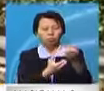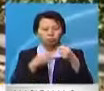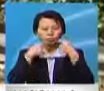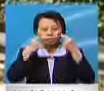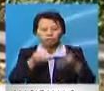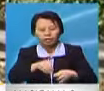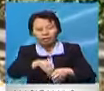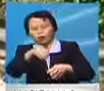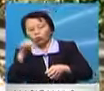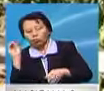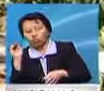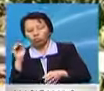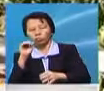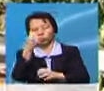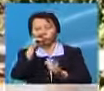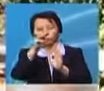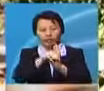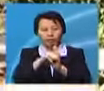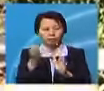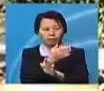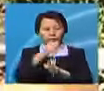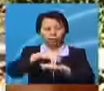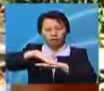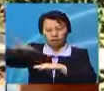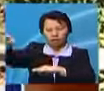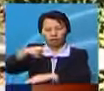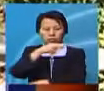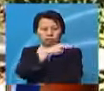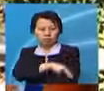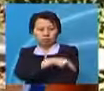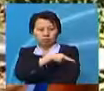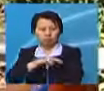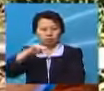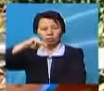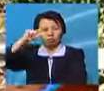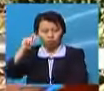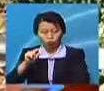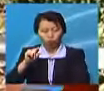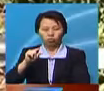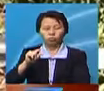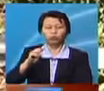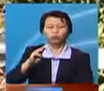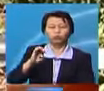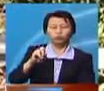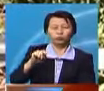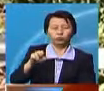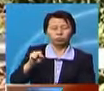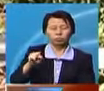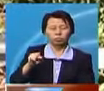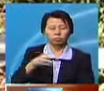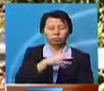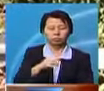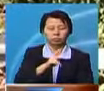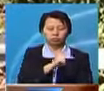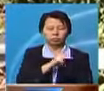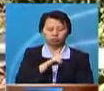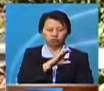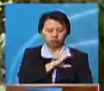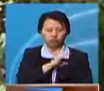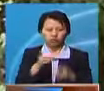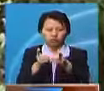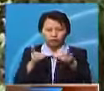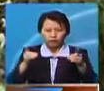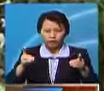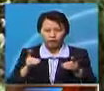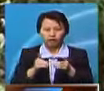mengeluarkan mangsa dalam masa tempoh 10 minit sebelum dihantar ke Hospital Gua Musang untuk rawatan lanjut. Sementara itu, Ketua Polis Daerah Superintendent Saiful